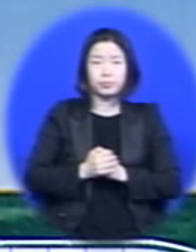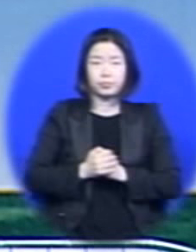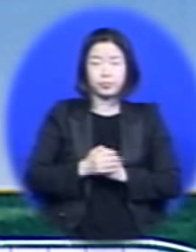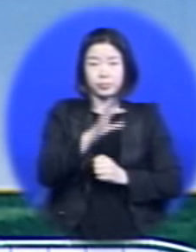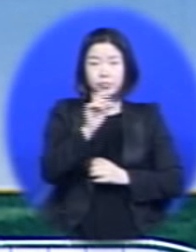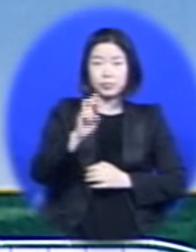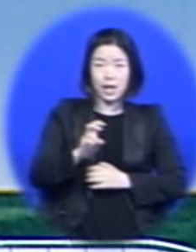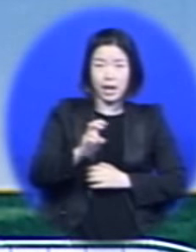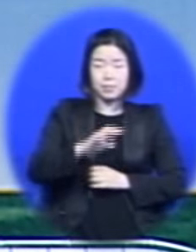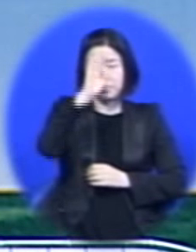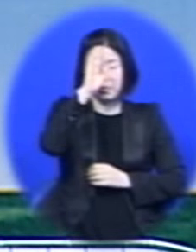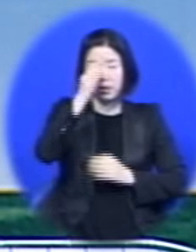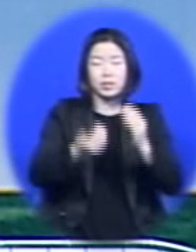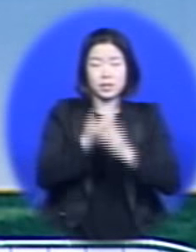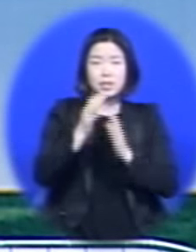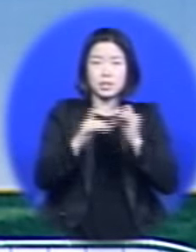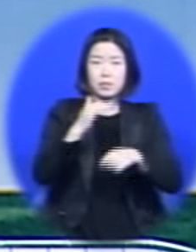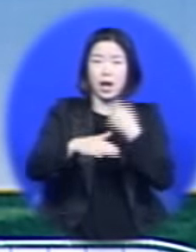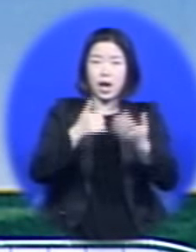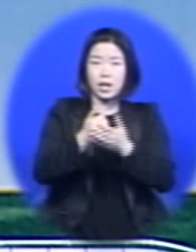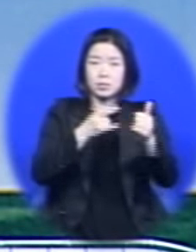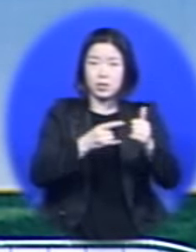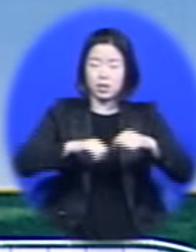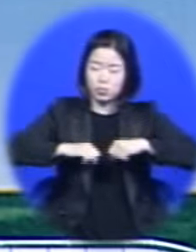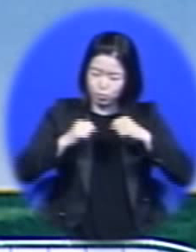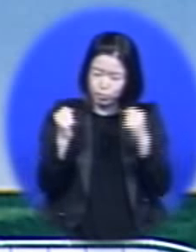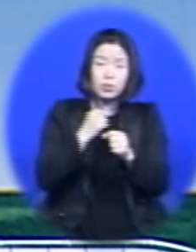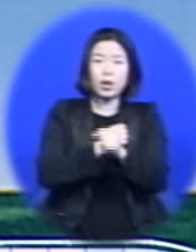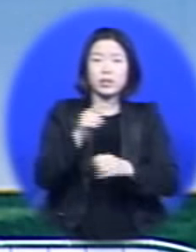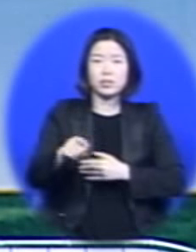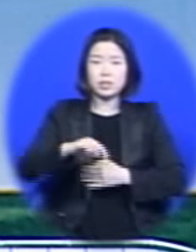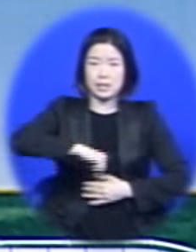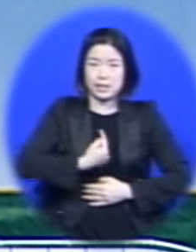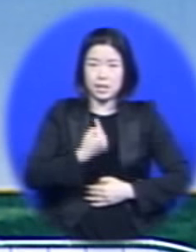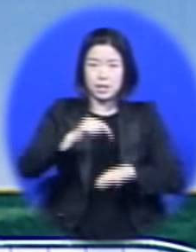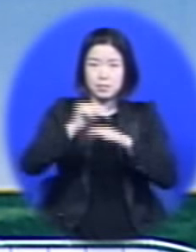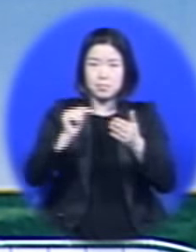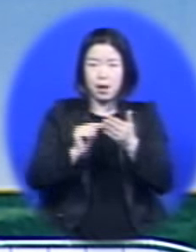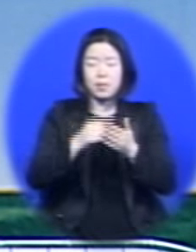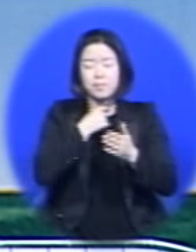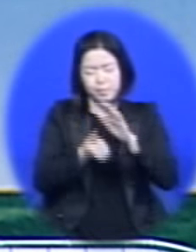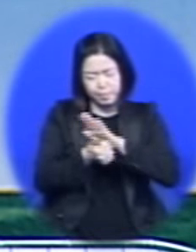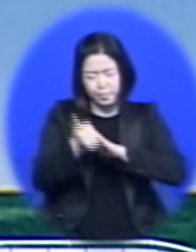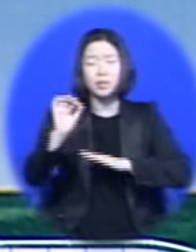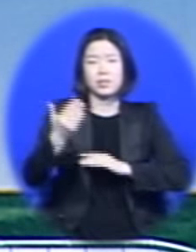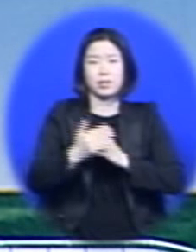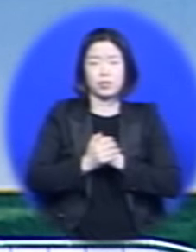암에 걸린 사람은 하나님에게 순종하는 것이 그것이 자기의 마음의 소원이 됩니다.